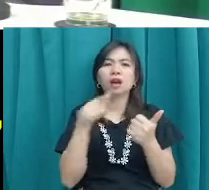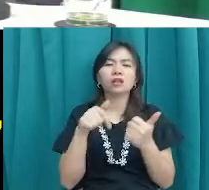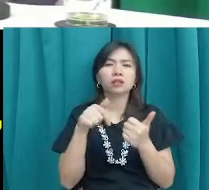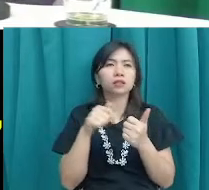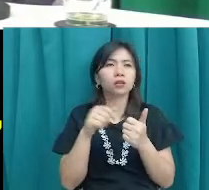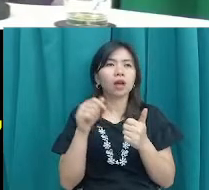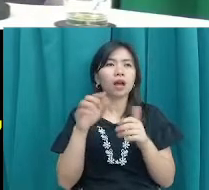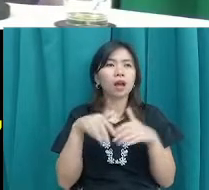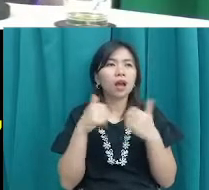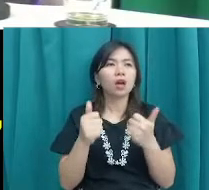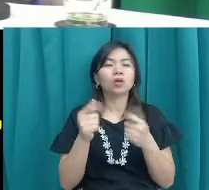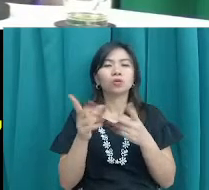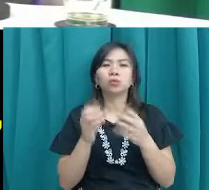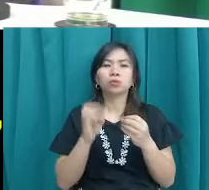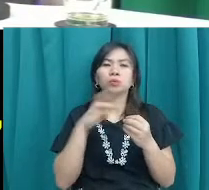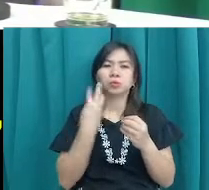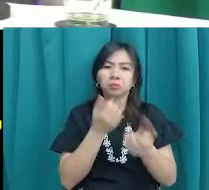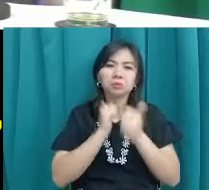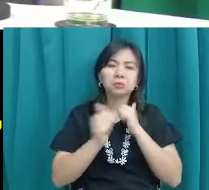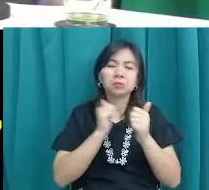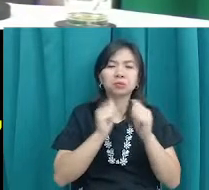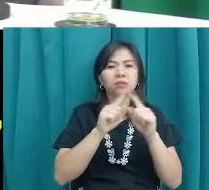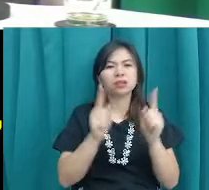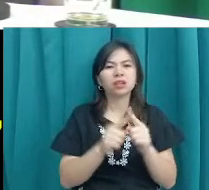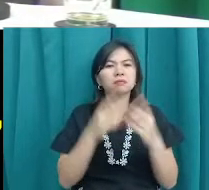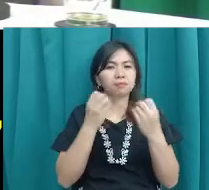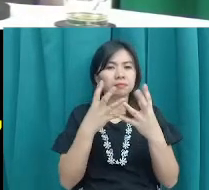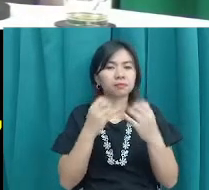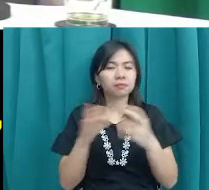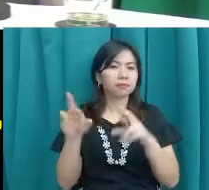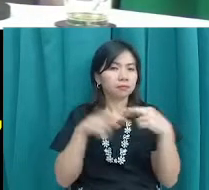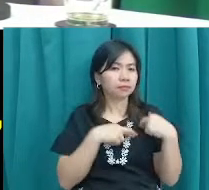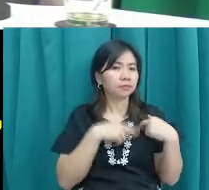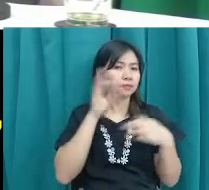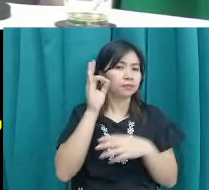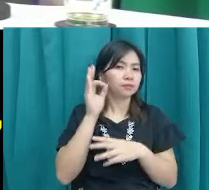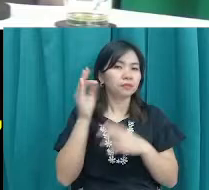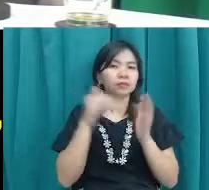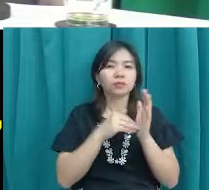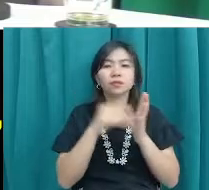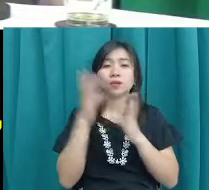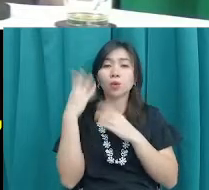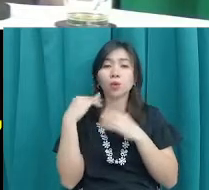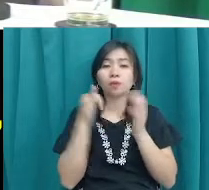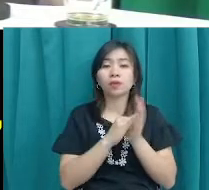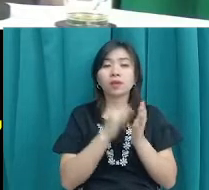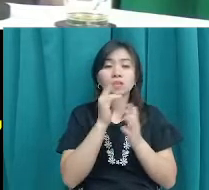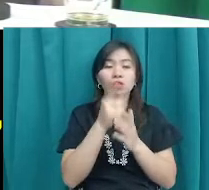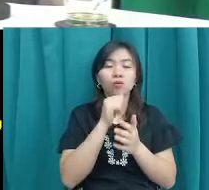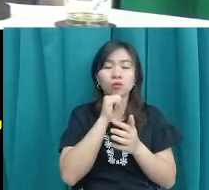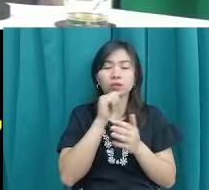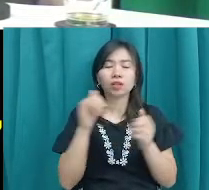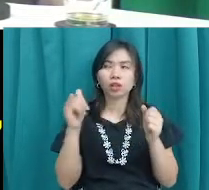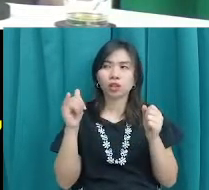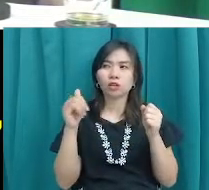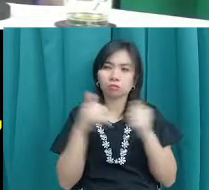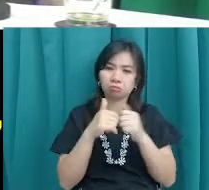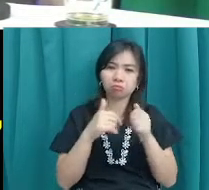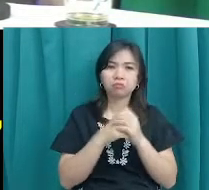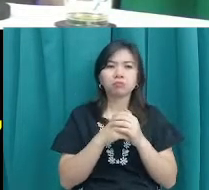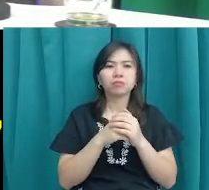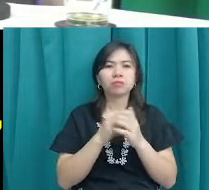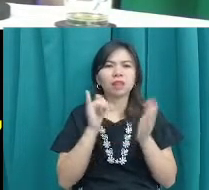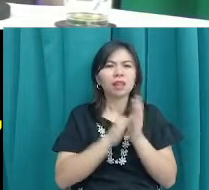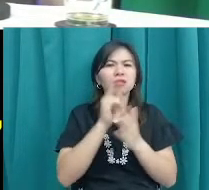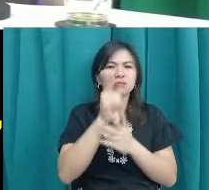dapat tayo bilang isang disipulo, sa dinami-dami ng tinuro na yan. Therefore, dapat alam mo na na isa ka sa hindi magkakalulo. Pero the fact